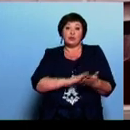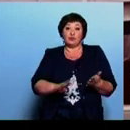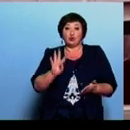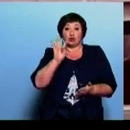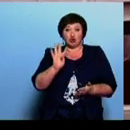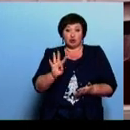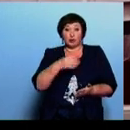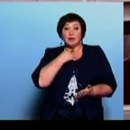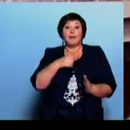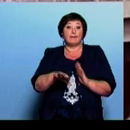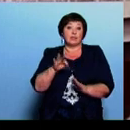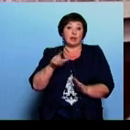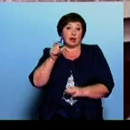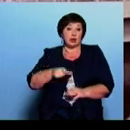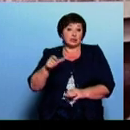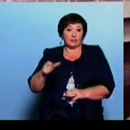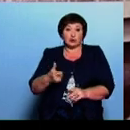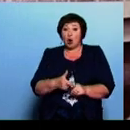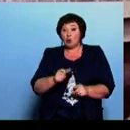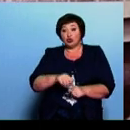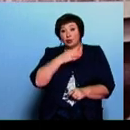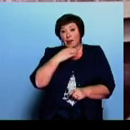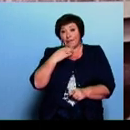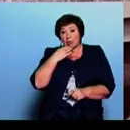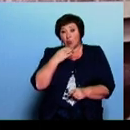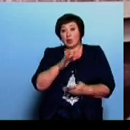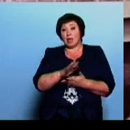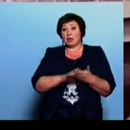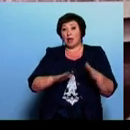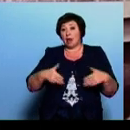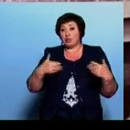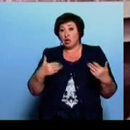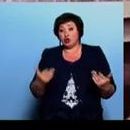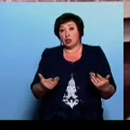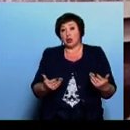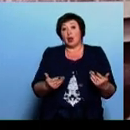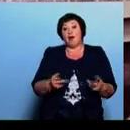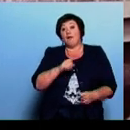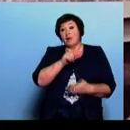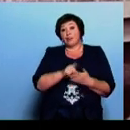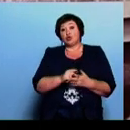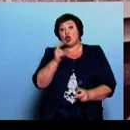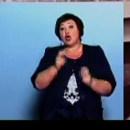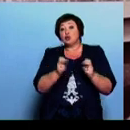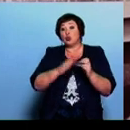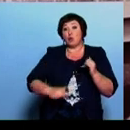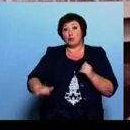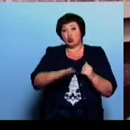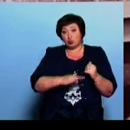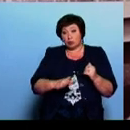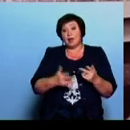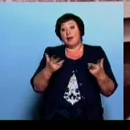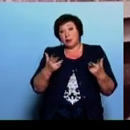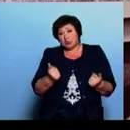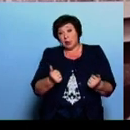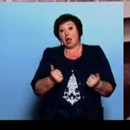594 проголосовавших. Слишком много начало поступать обращений по дорогам с промзоны. Промзона, да, она хорошо,